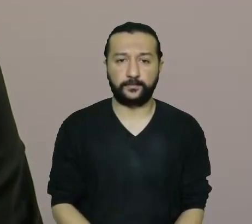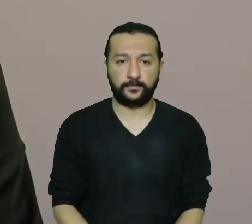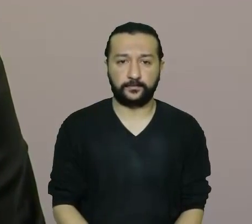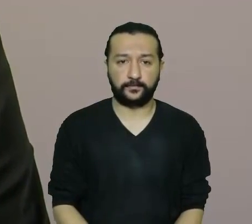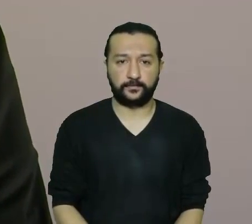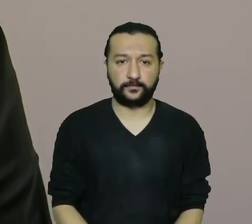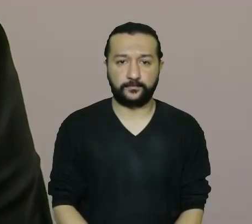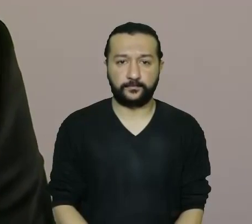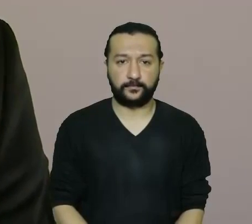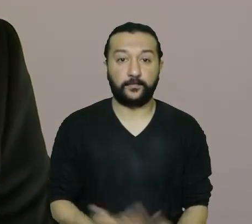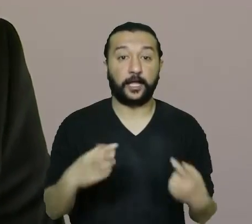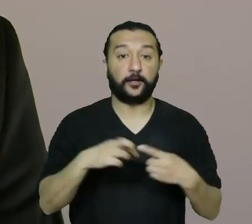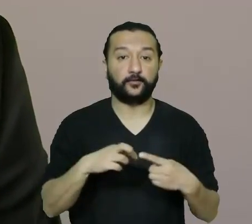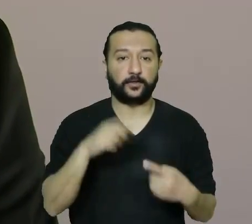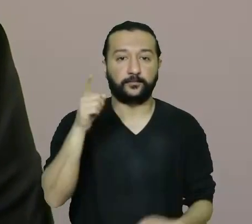Gözleri pörtledi.